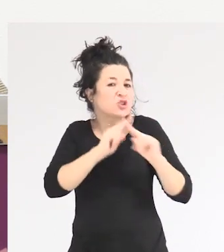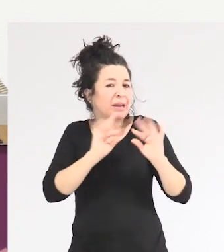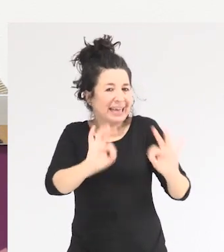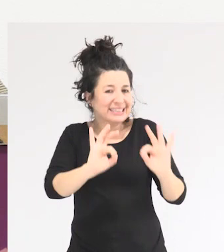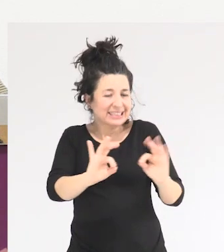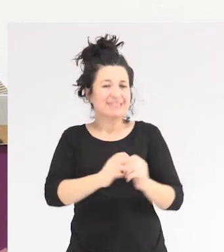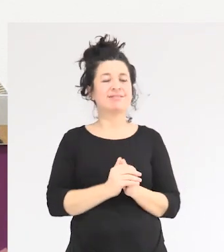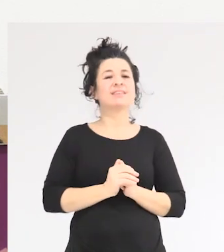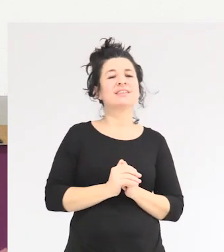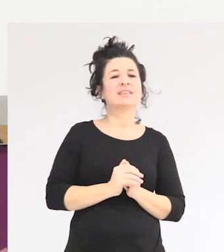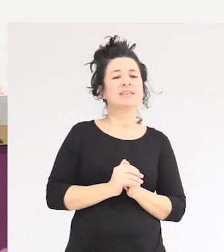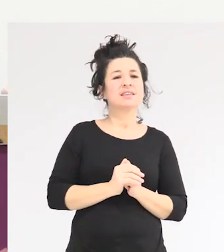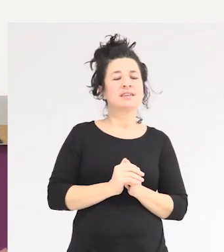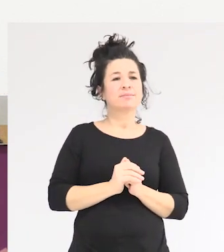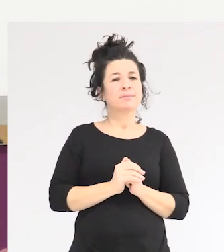novela.